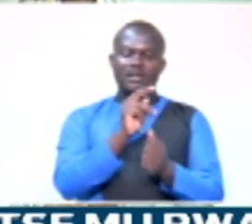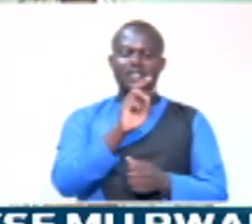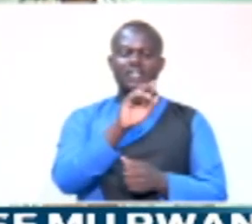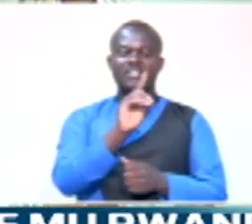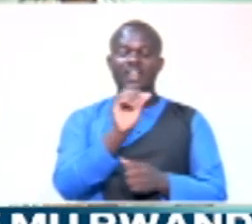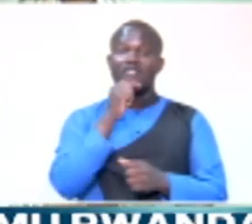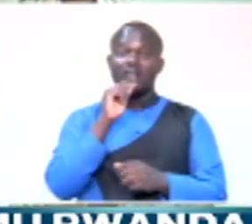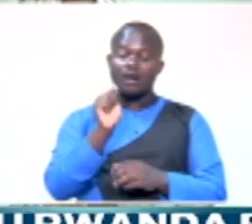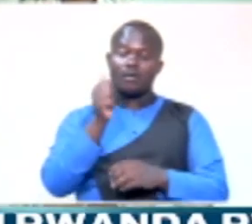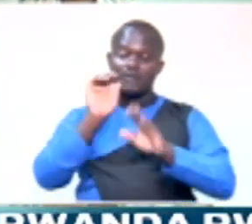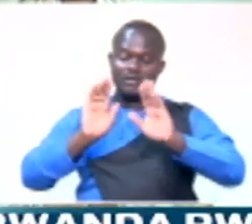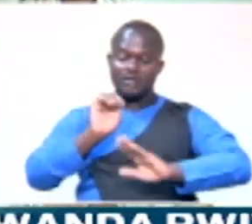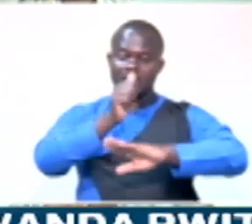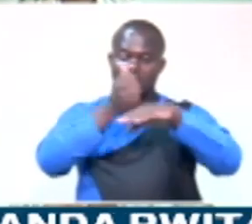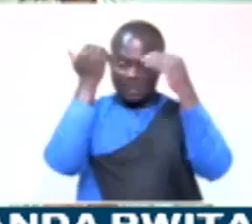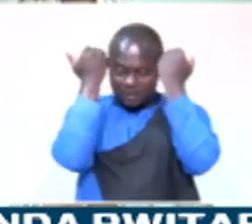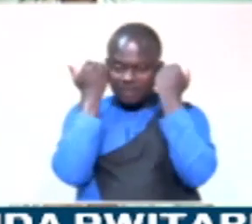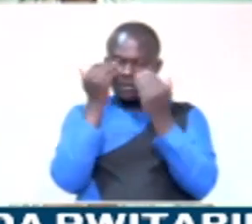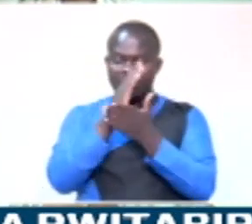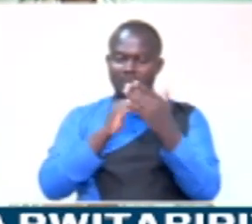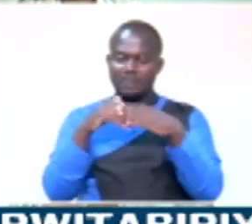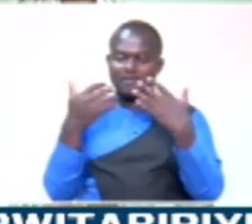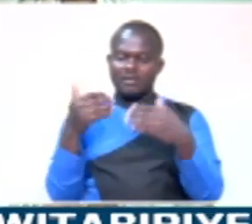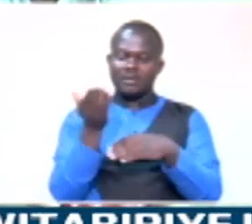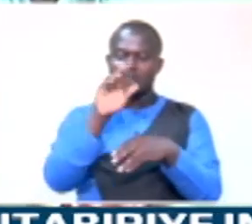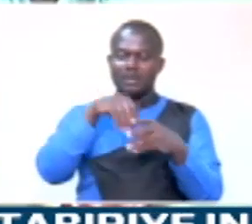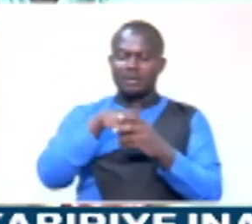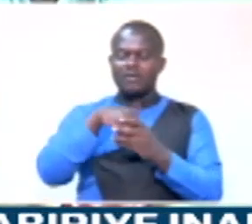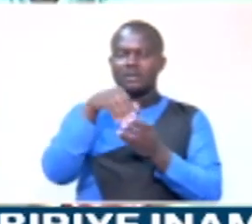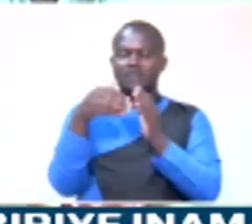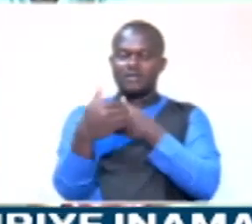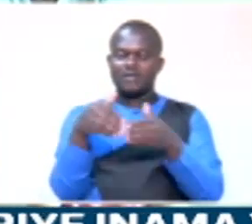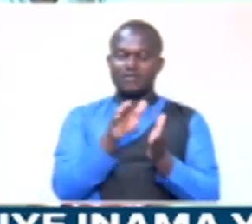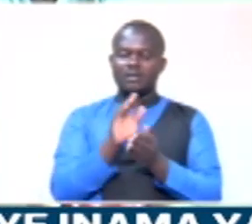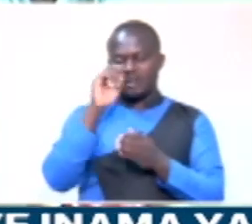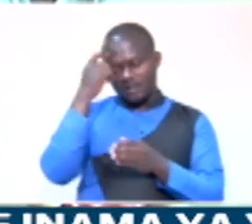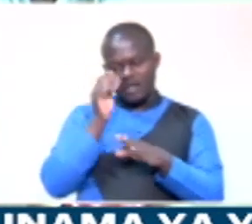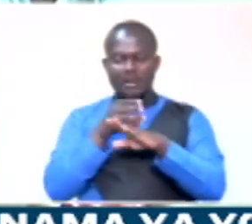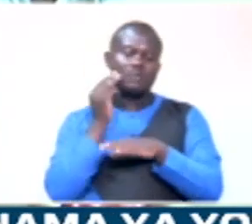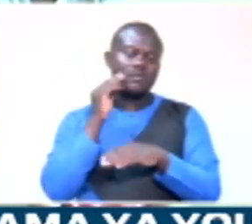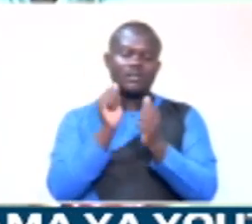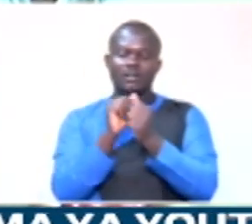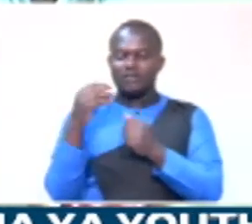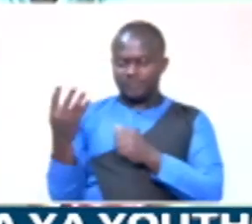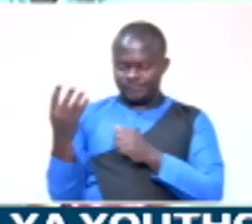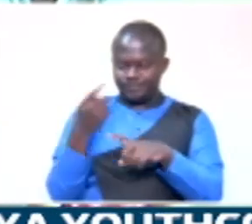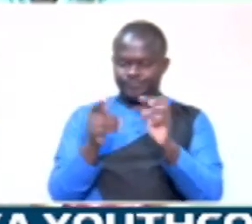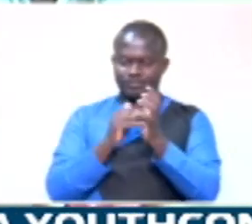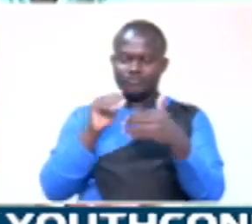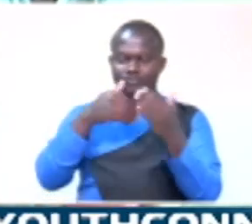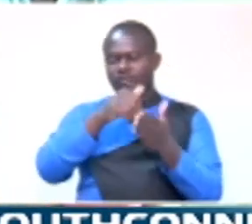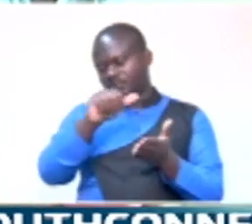uruhare bagejejwe imbere y'ubutabera, kugeza bamwe bakaba bamaze kugarura mu isanduku ya leta abarirwa muri miliyoni 14. Ku rundi ruhande